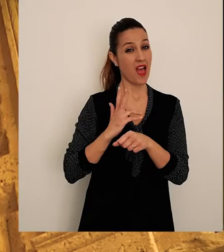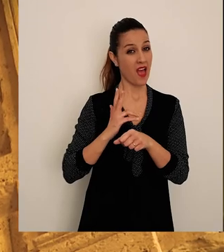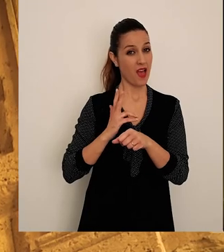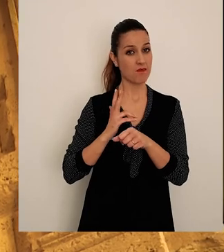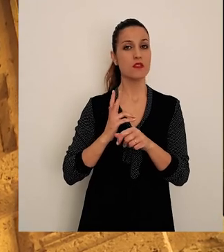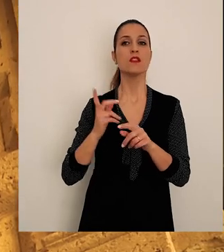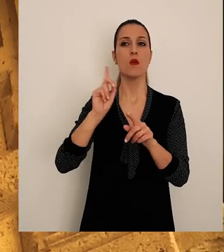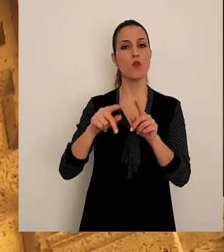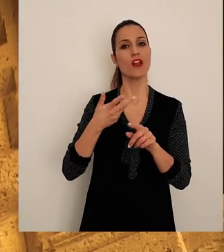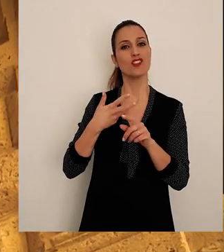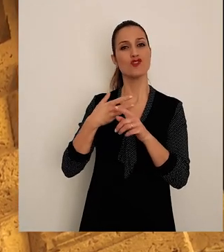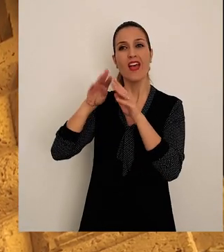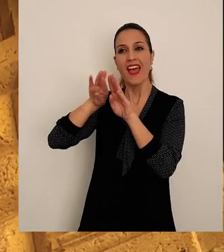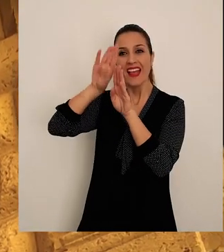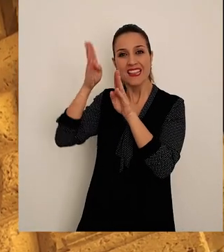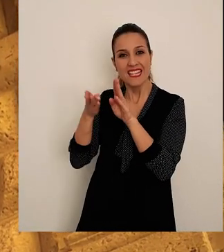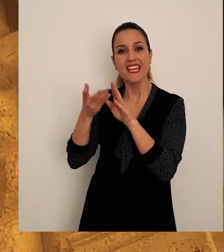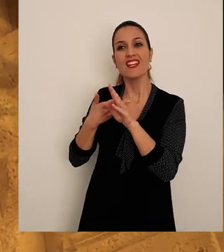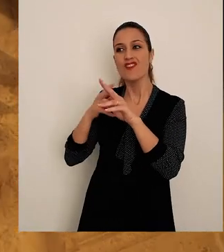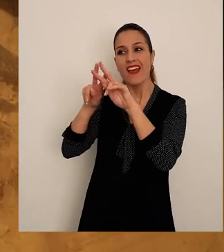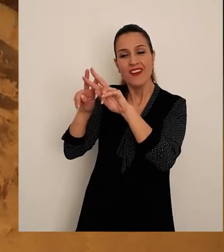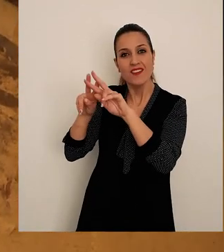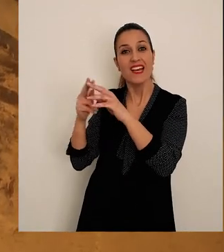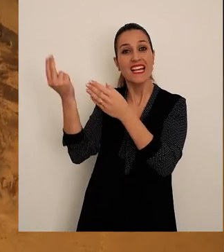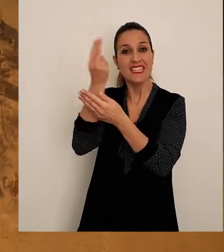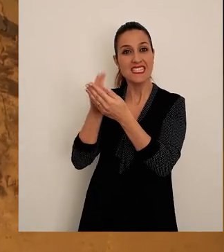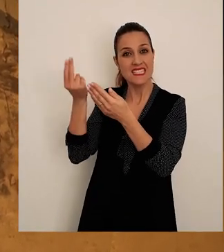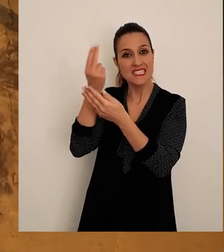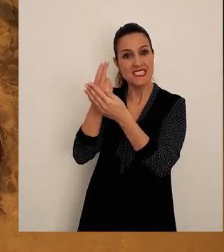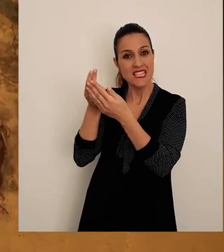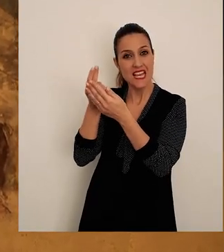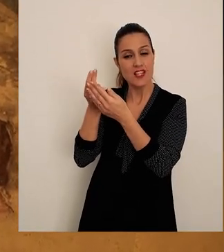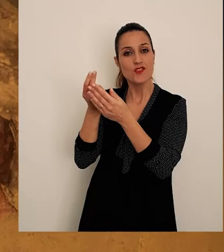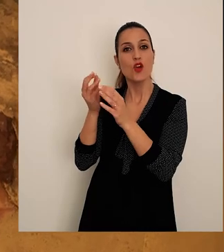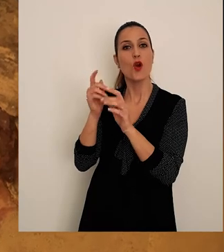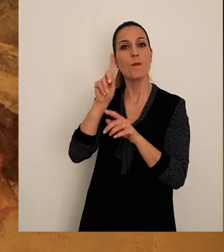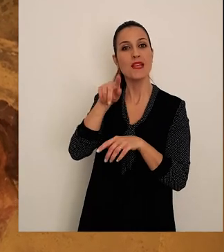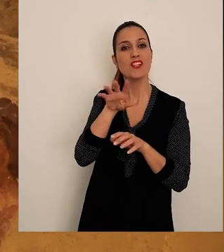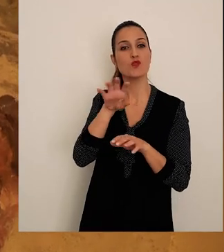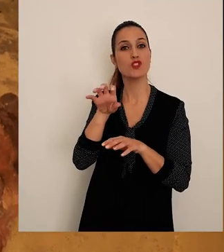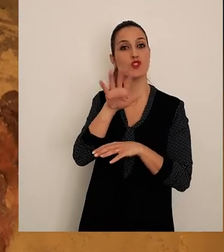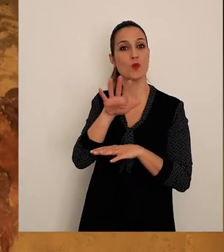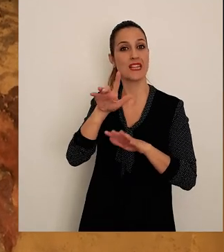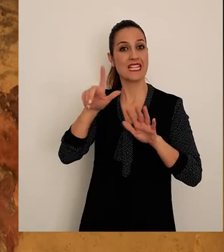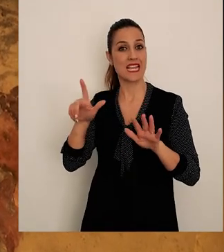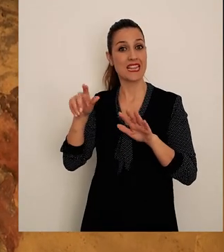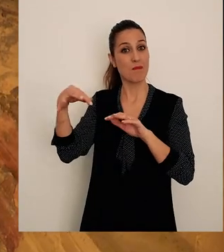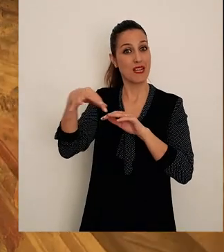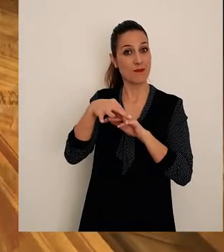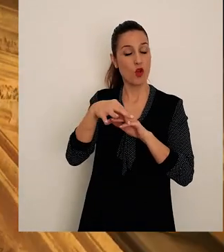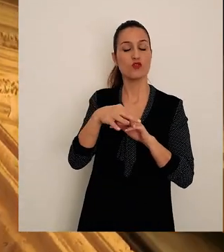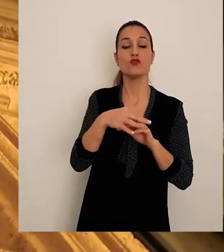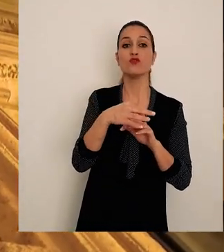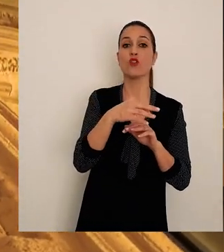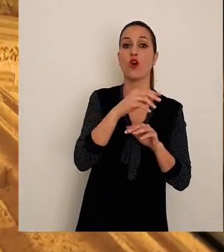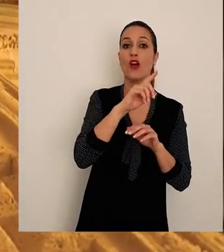La dinastia è celebrata anche in una nicchia dove vi sono i resti di un affresco che rappresenta il matrimonio del